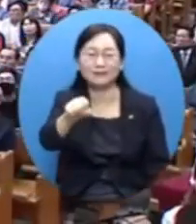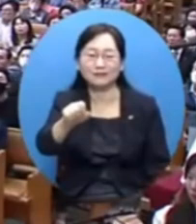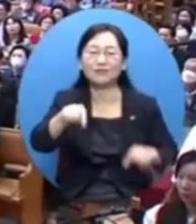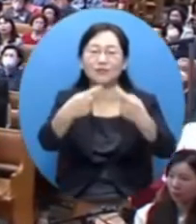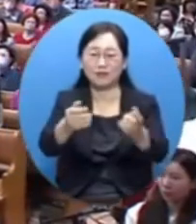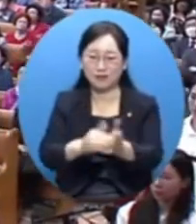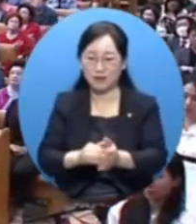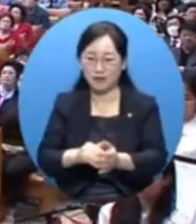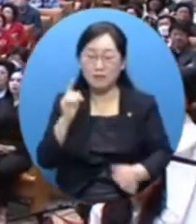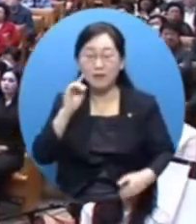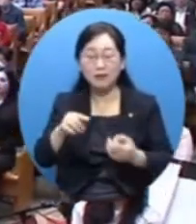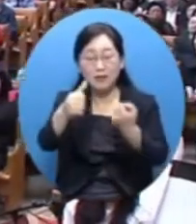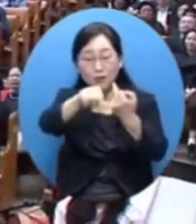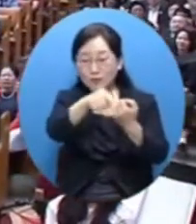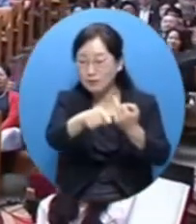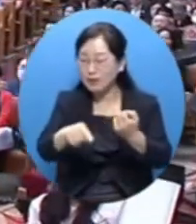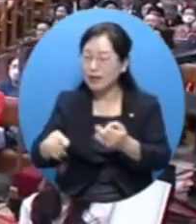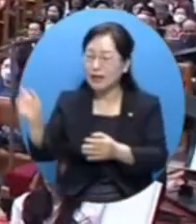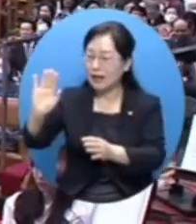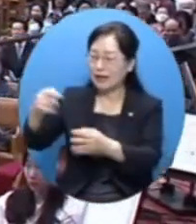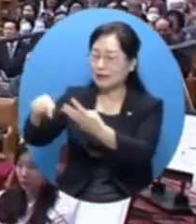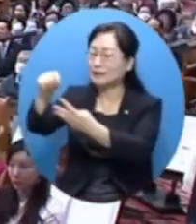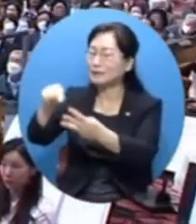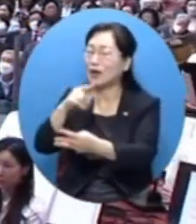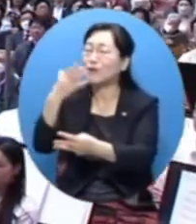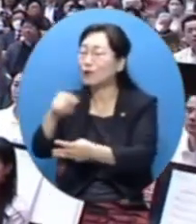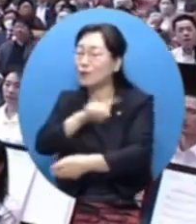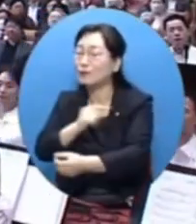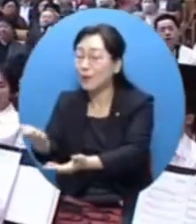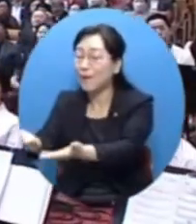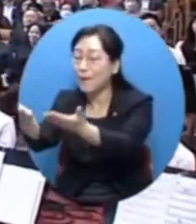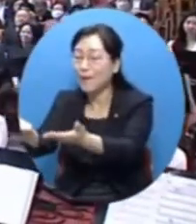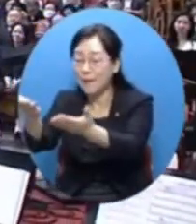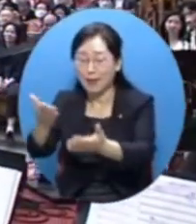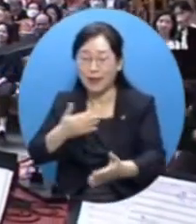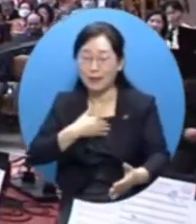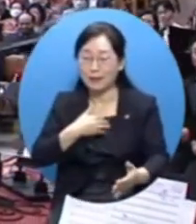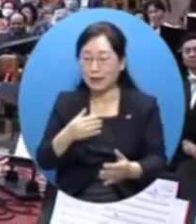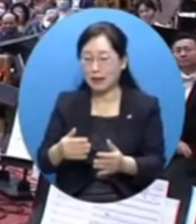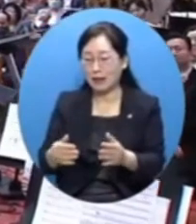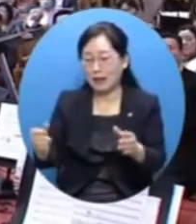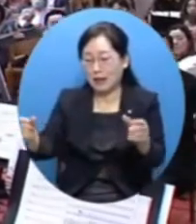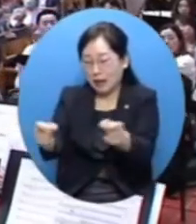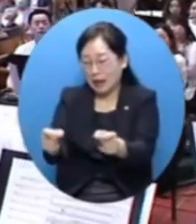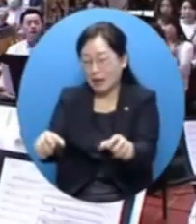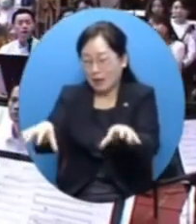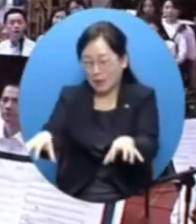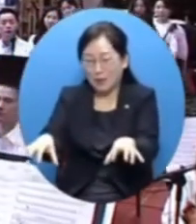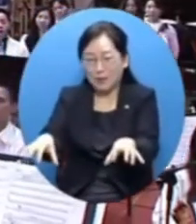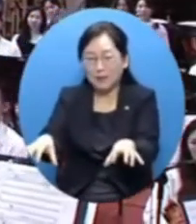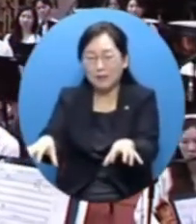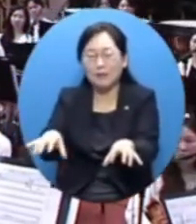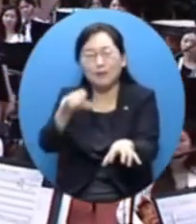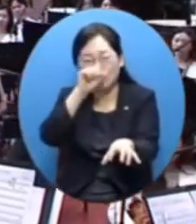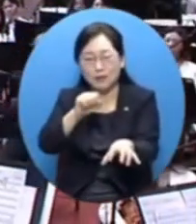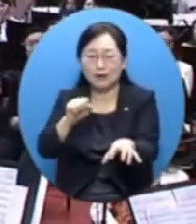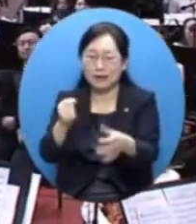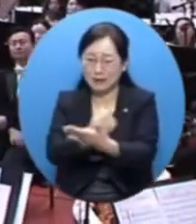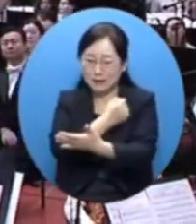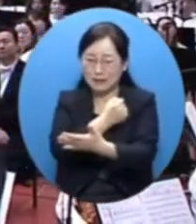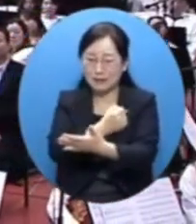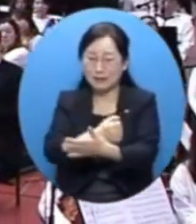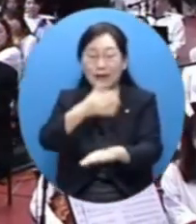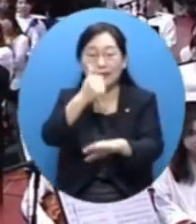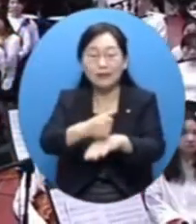만일 삼춘 아브라함에게 먼저 택하라 그러고 삼촌에게서 머리 떨어지 않은 곳이 자리를 잡았더라면 나중에